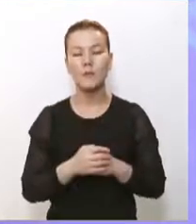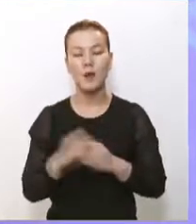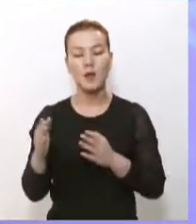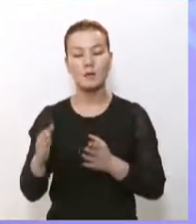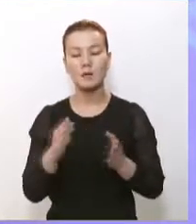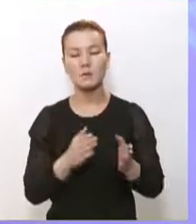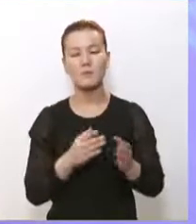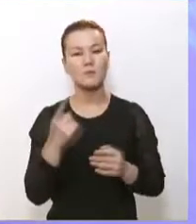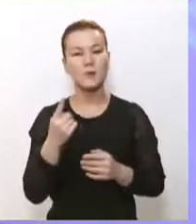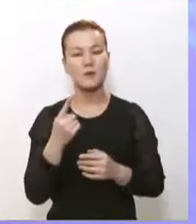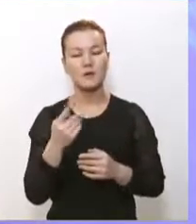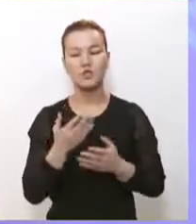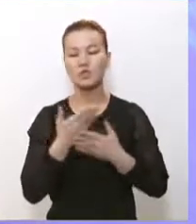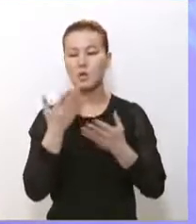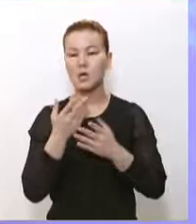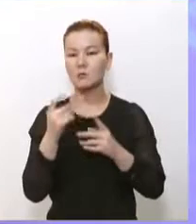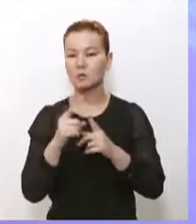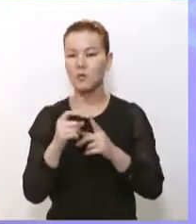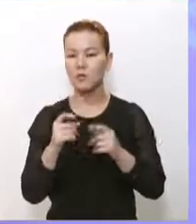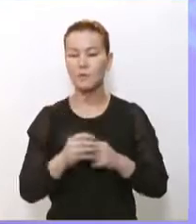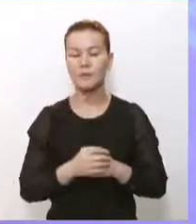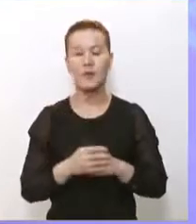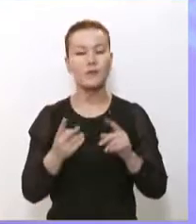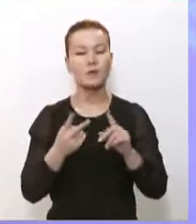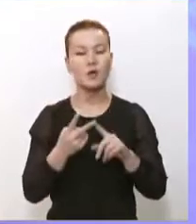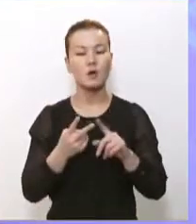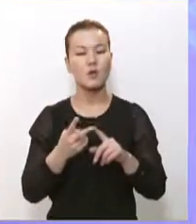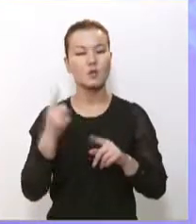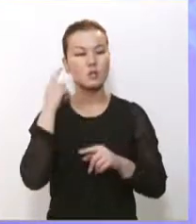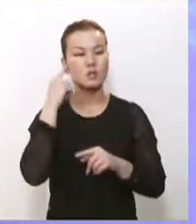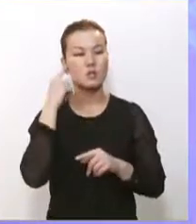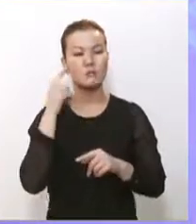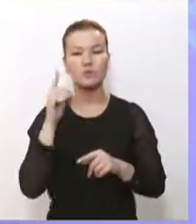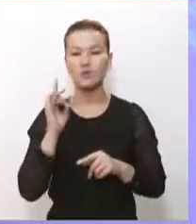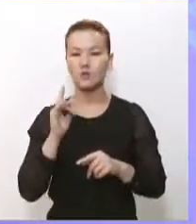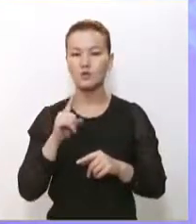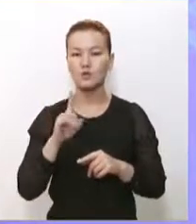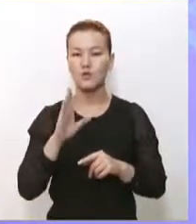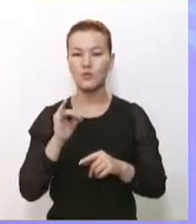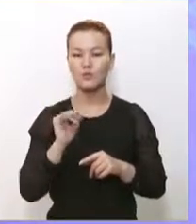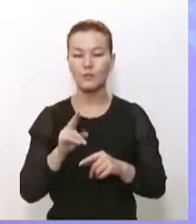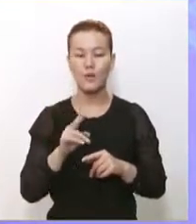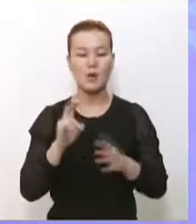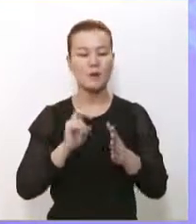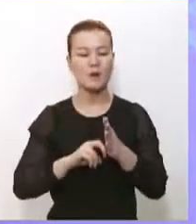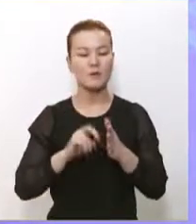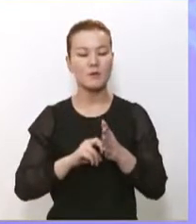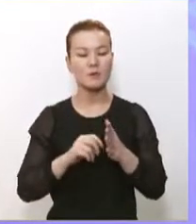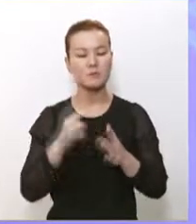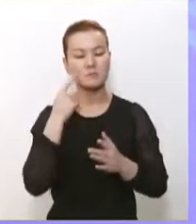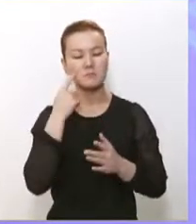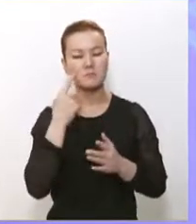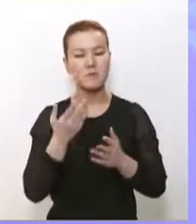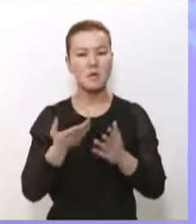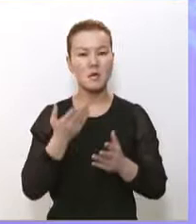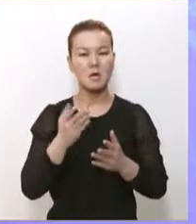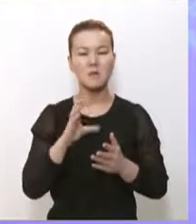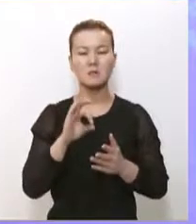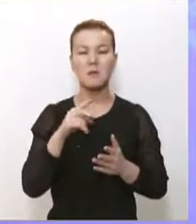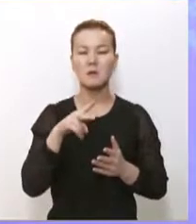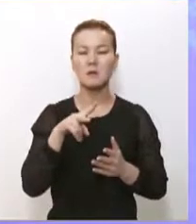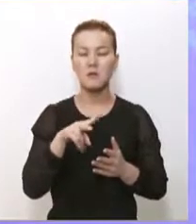Первое. Читаю слово. Второе. Слышу звук. Проверяю сомнительную